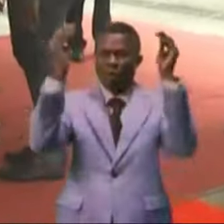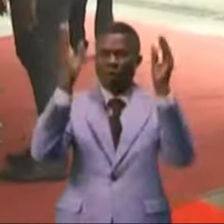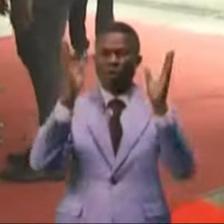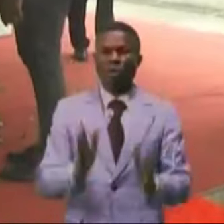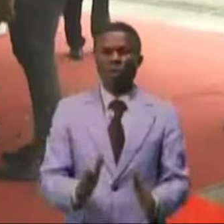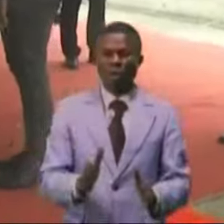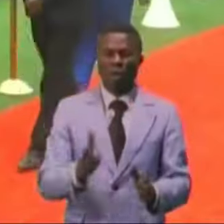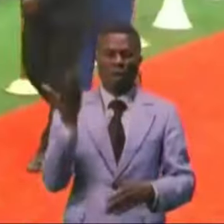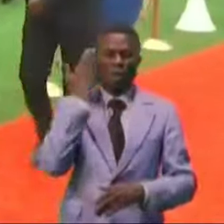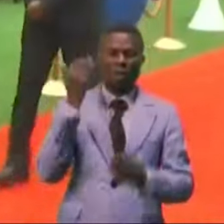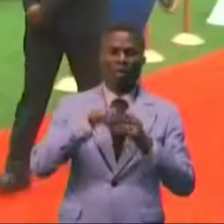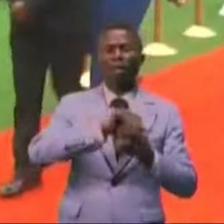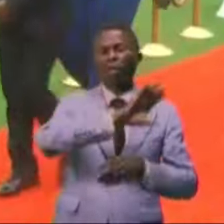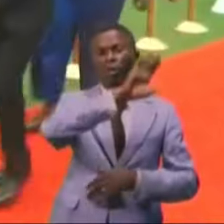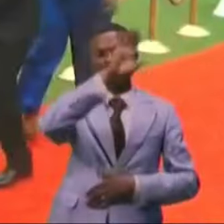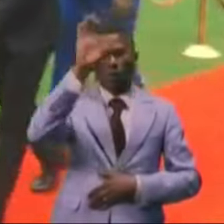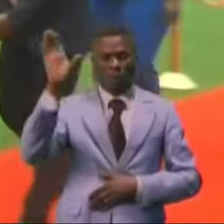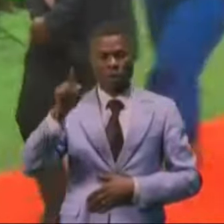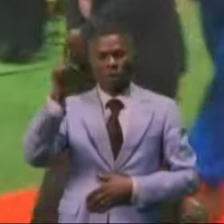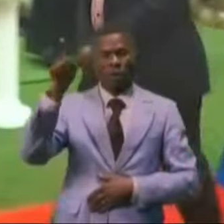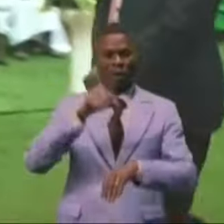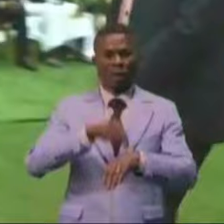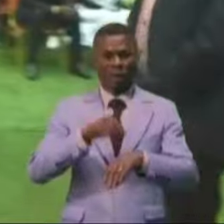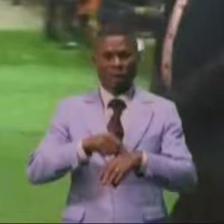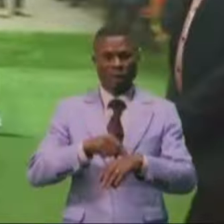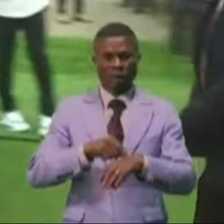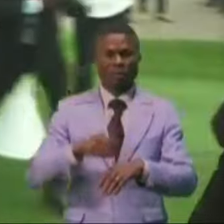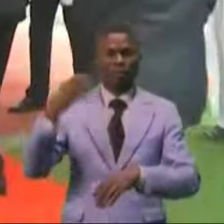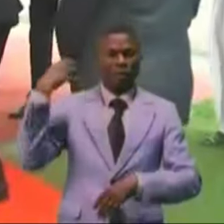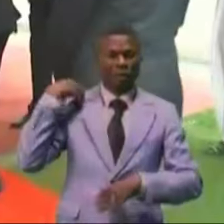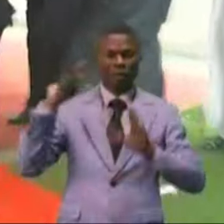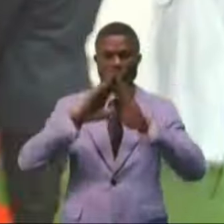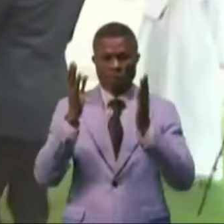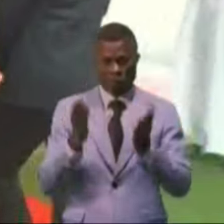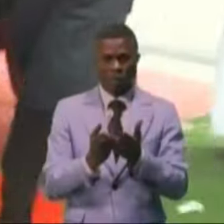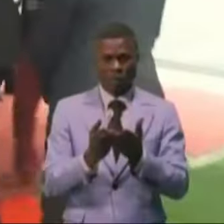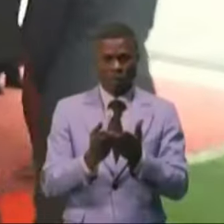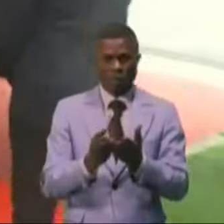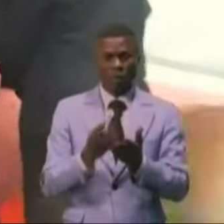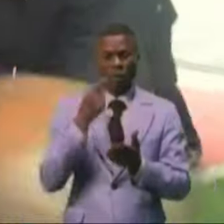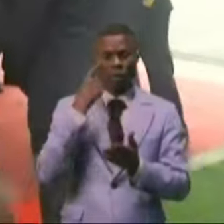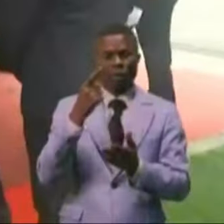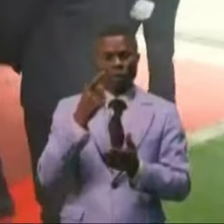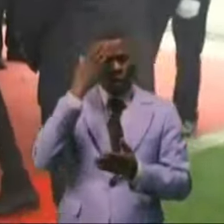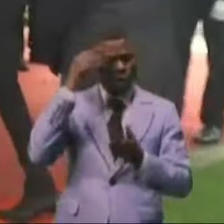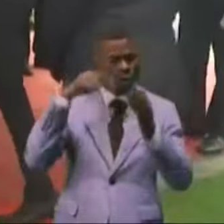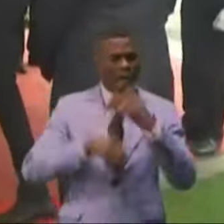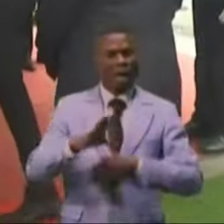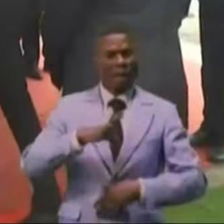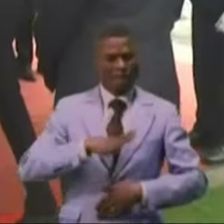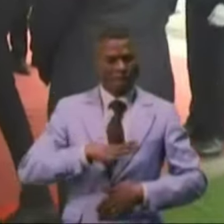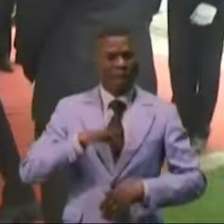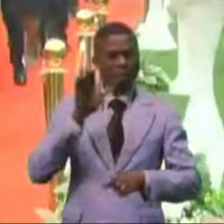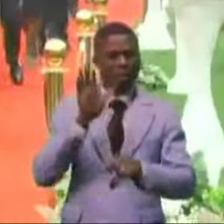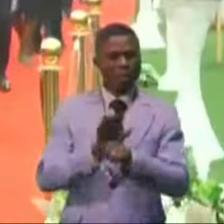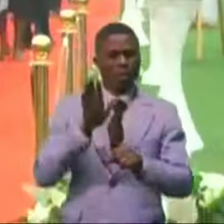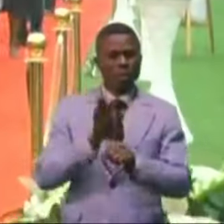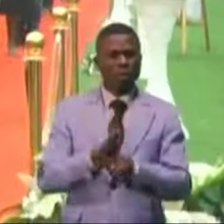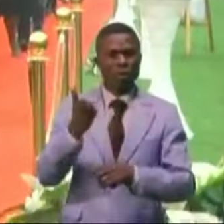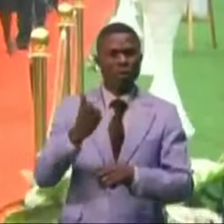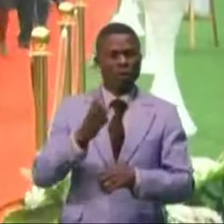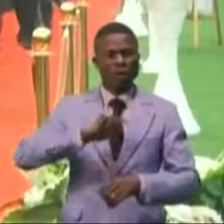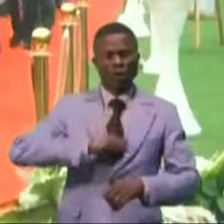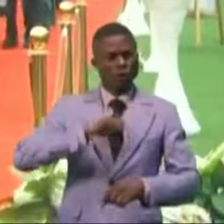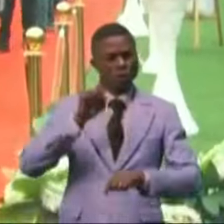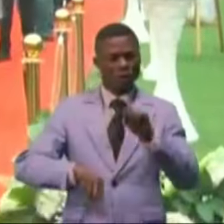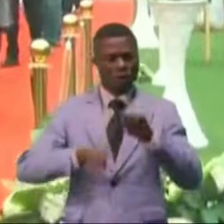Père Céleste. Il est le temps et son maître. Ses voies sont insondables. La douleur a été telle que personne, alors